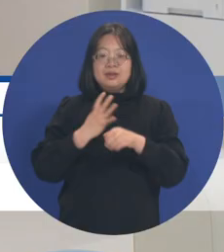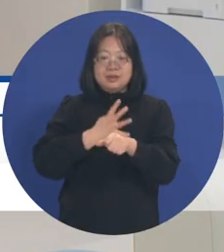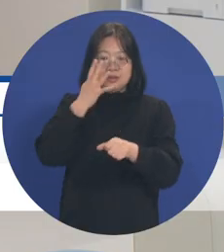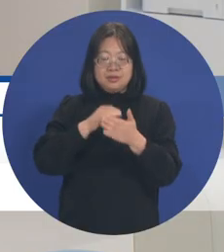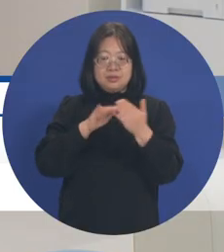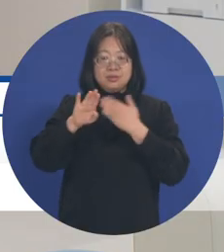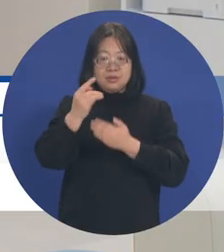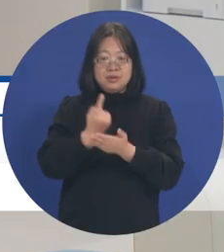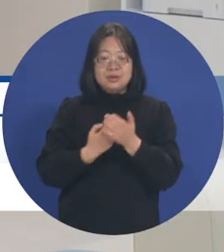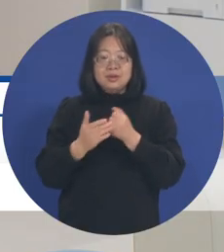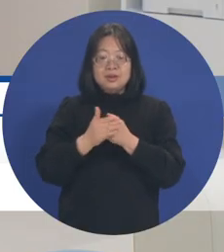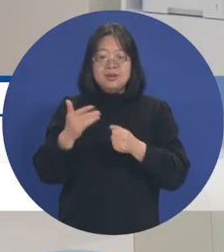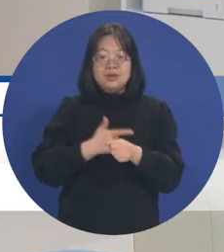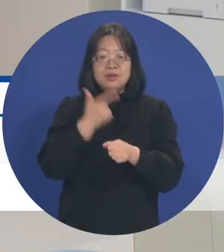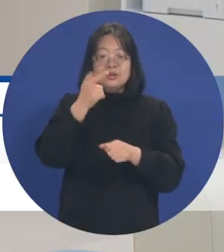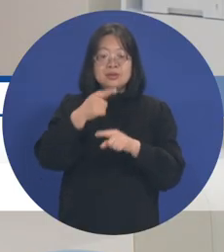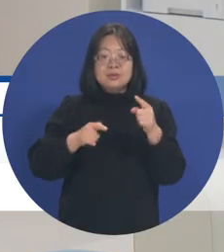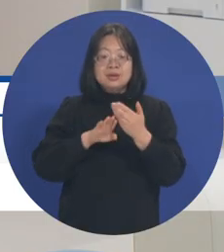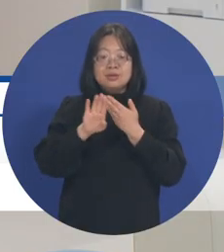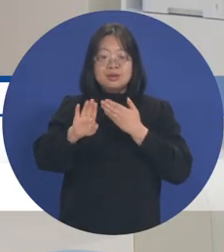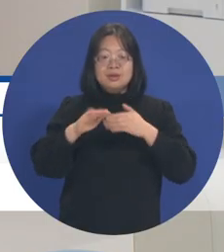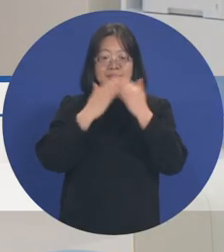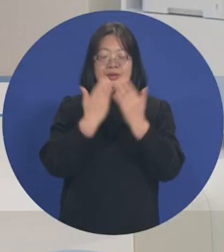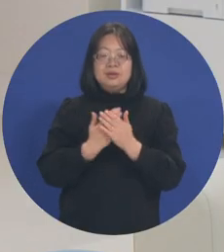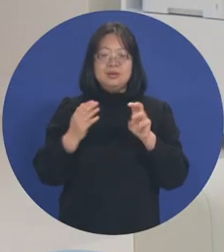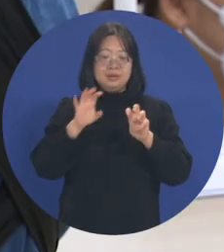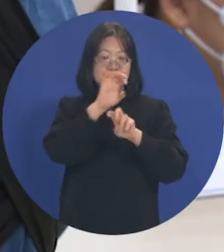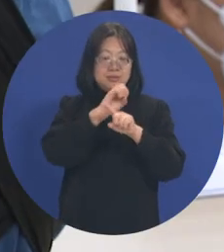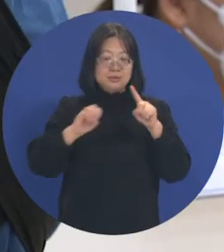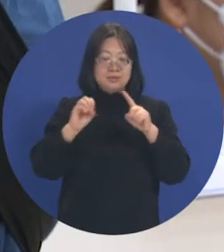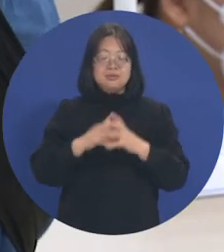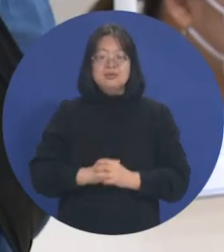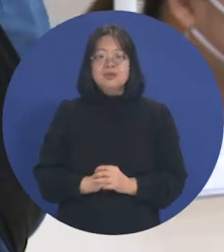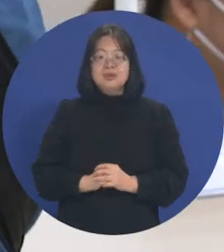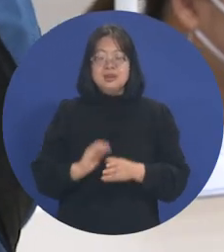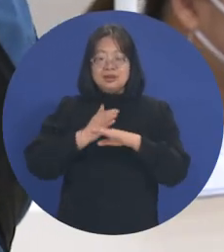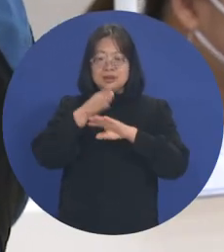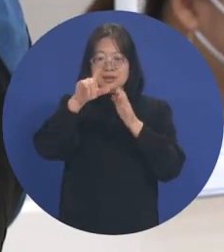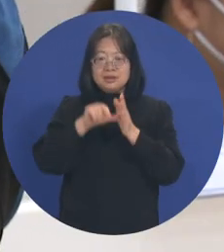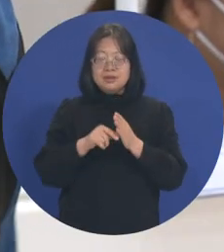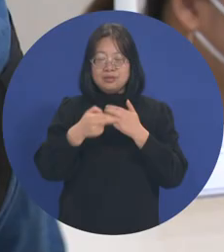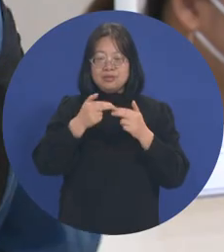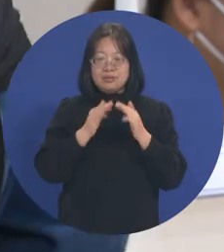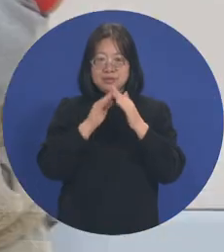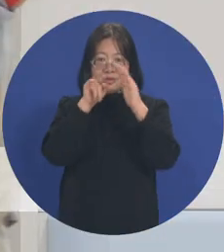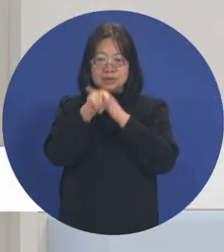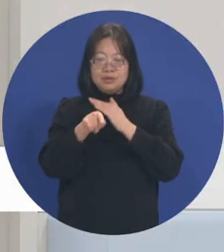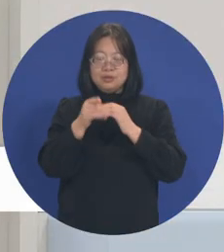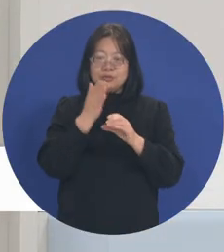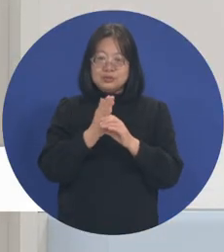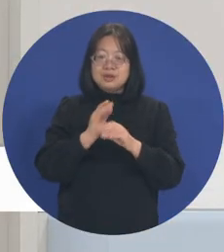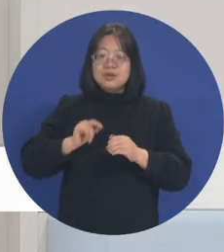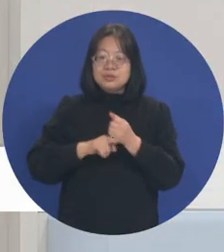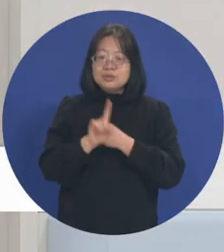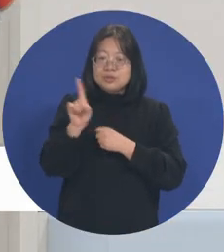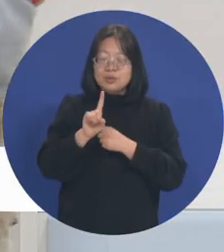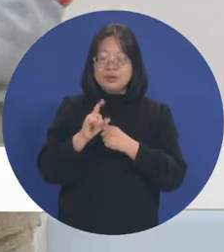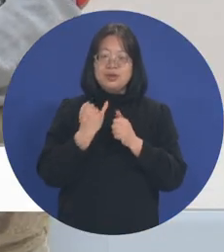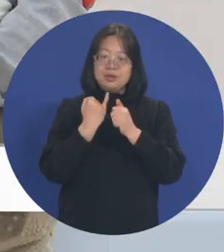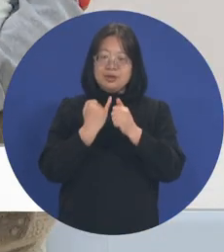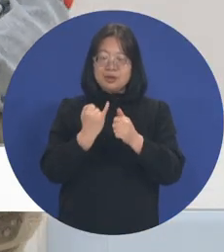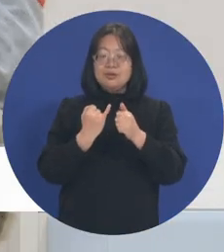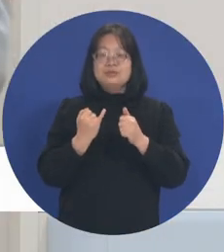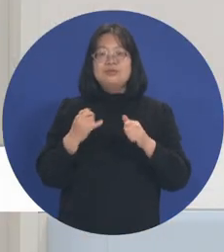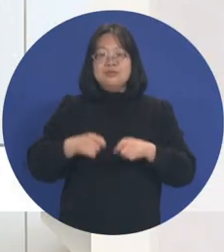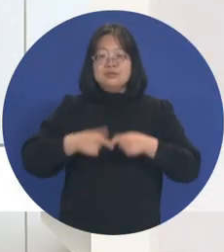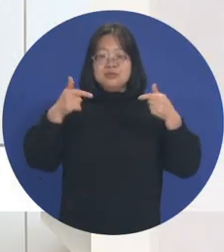오거든요. 6시 반 이후 되면 전체 한 30%. 늦은 시간에 병원을 찾는 주된 이유는 맞벌이 부부가